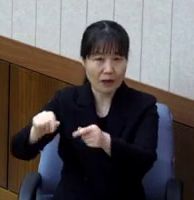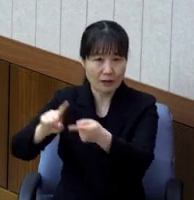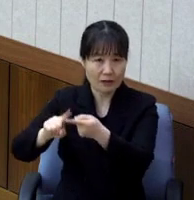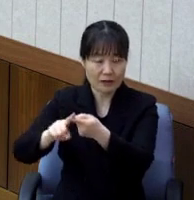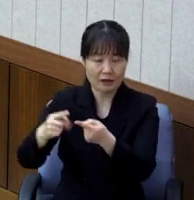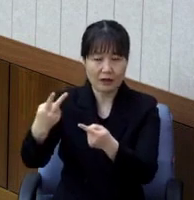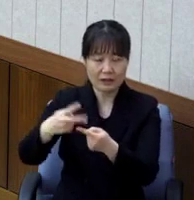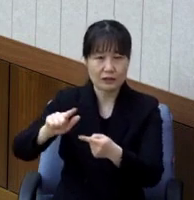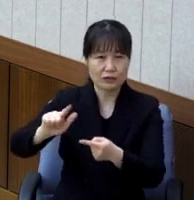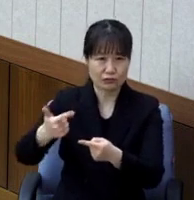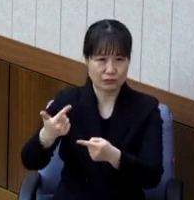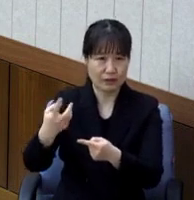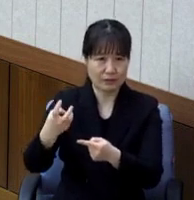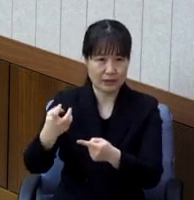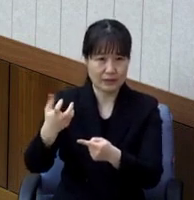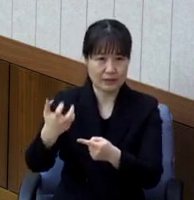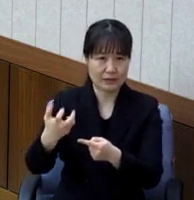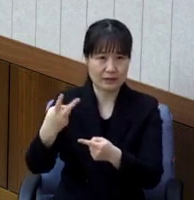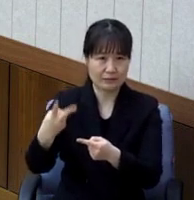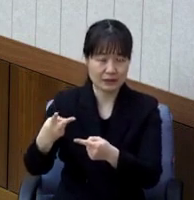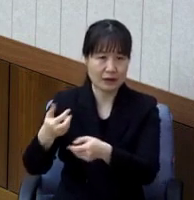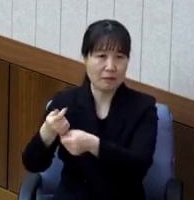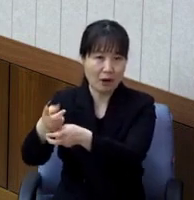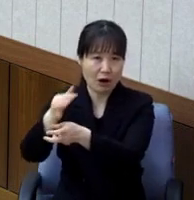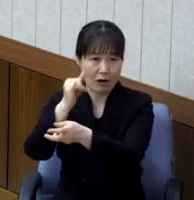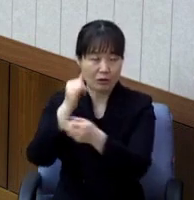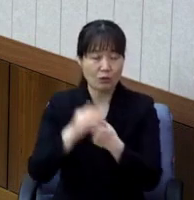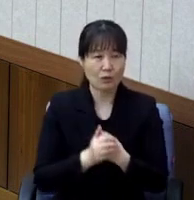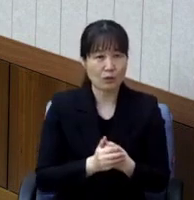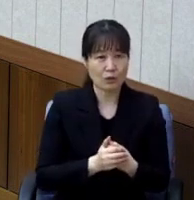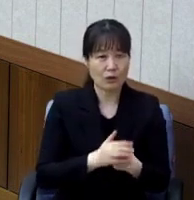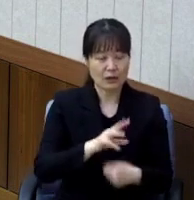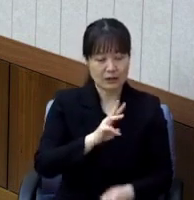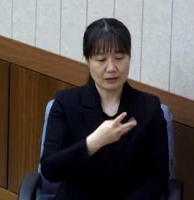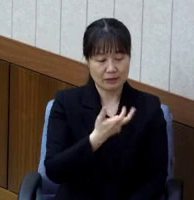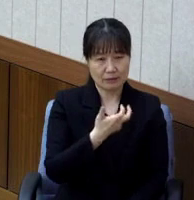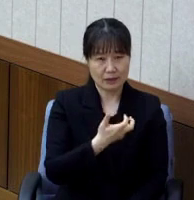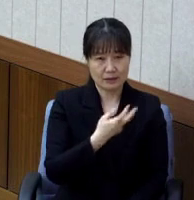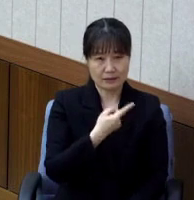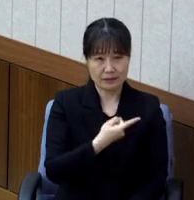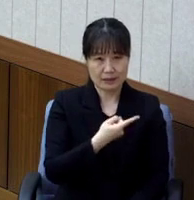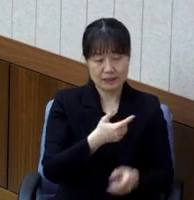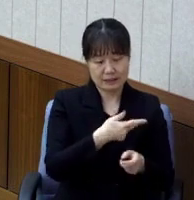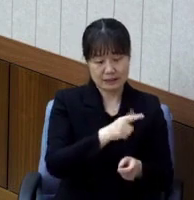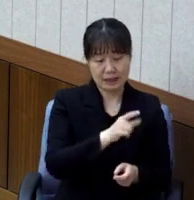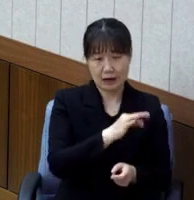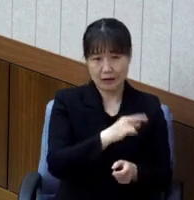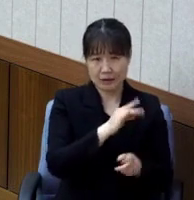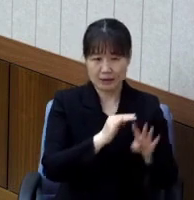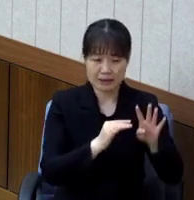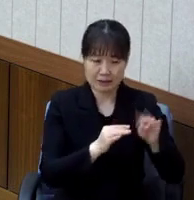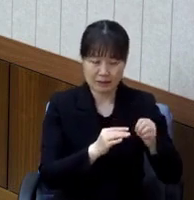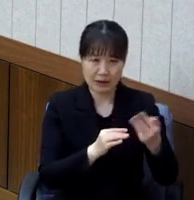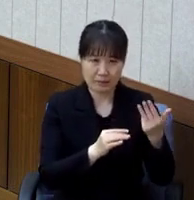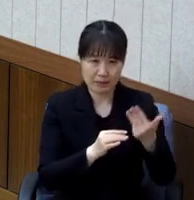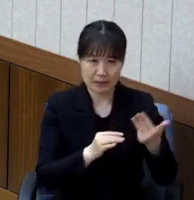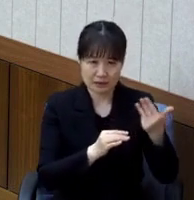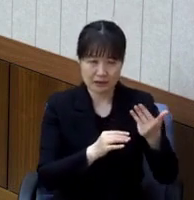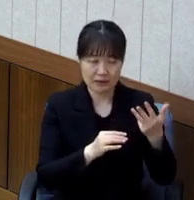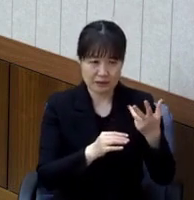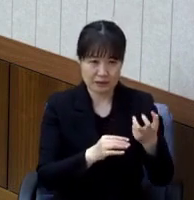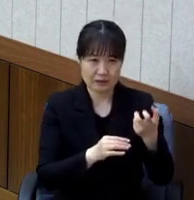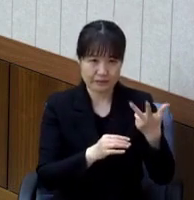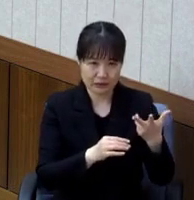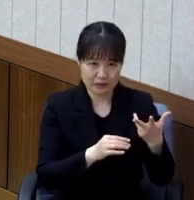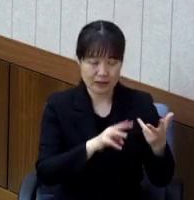2682 평방미터이고 의정부시 장암동 381-1번지 1대 면적은 4877